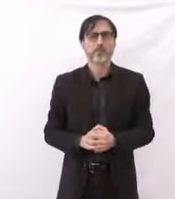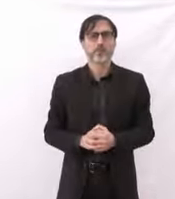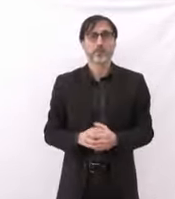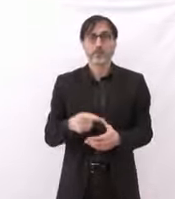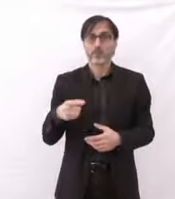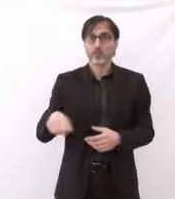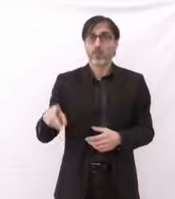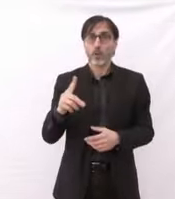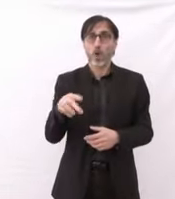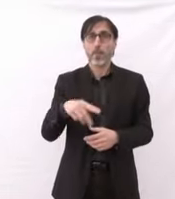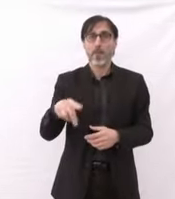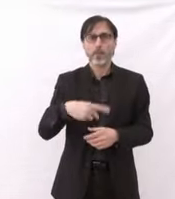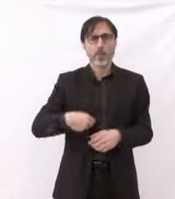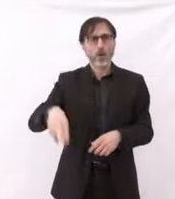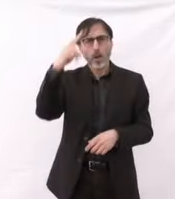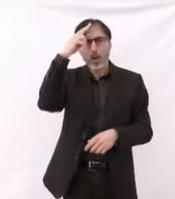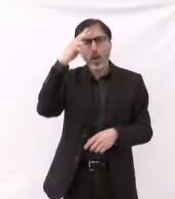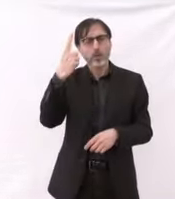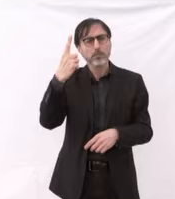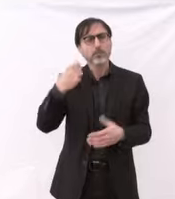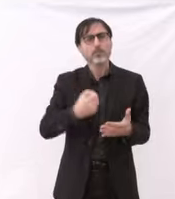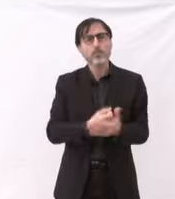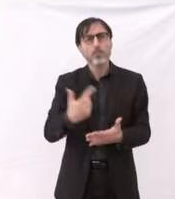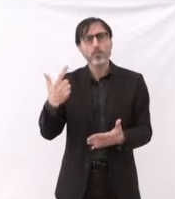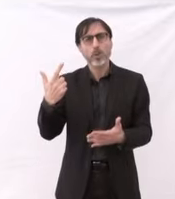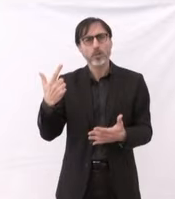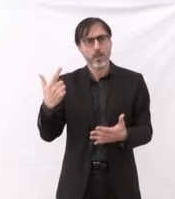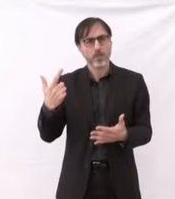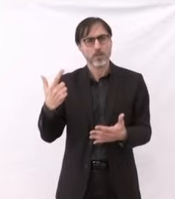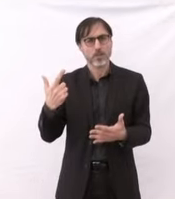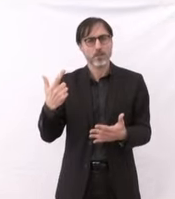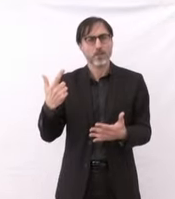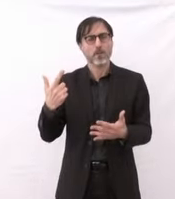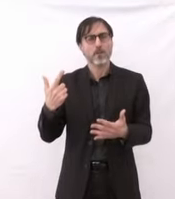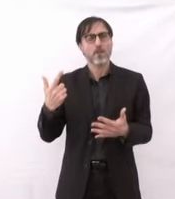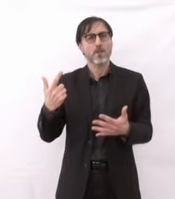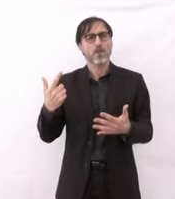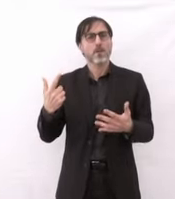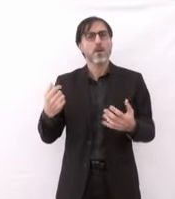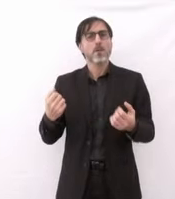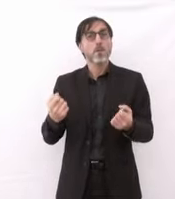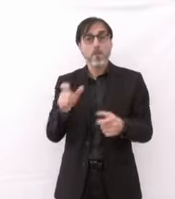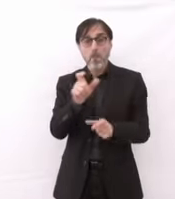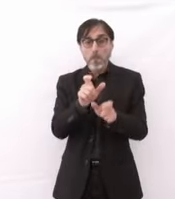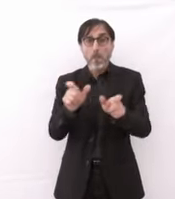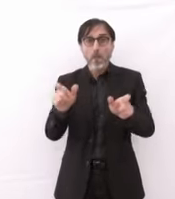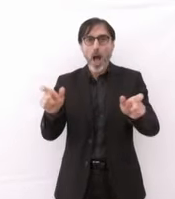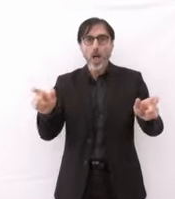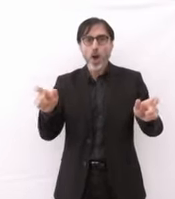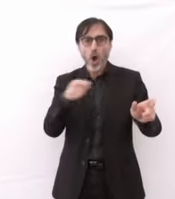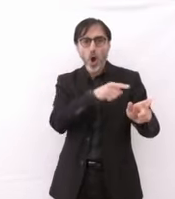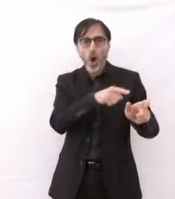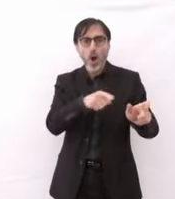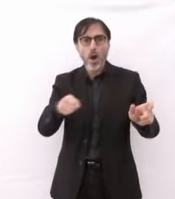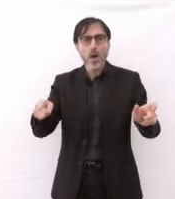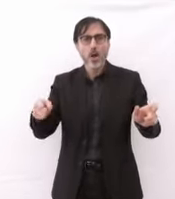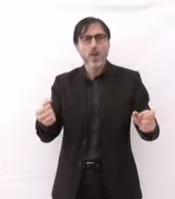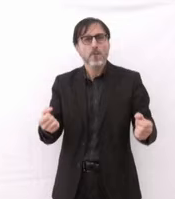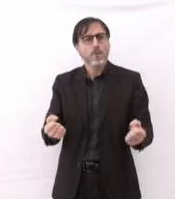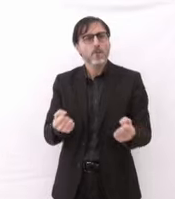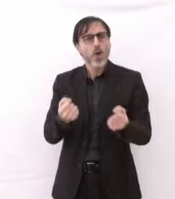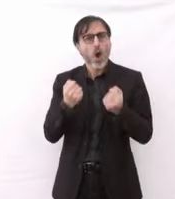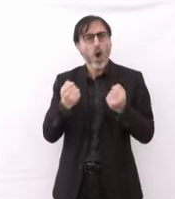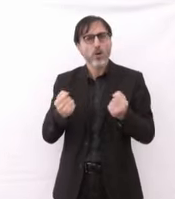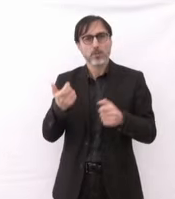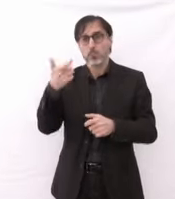Che ci ricorda una cosa importante: la forza delle parole, perché lui